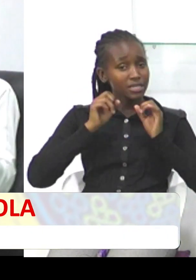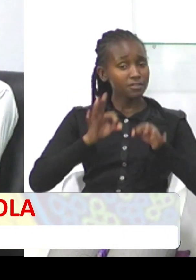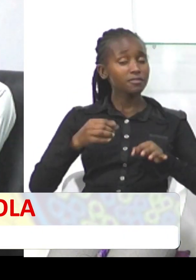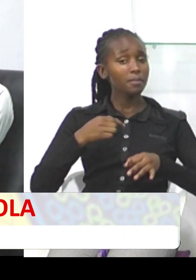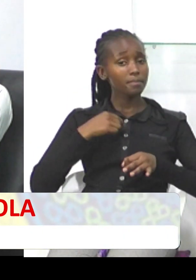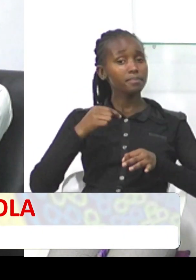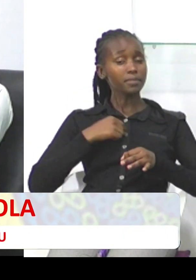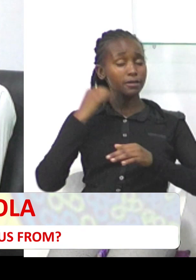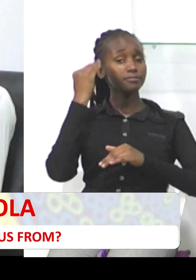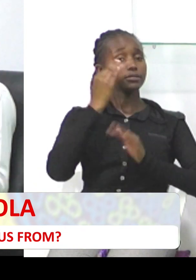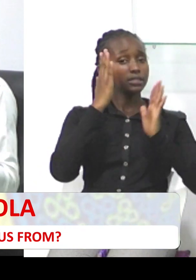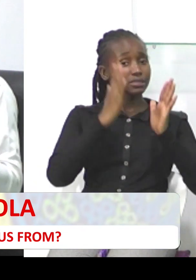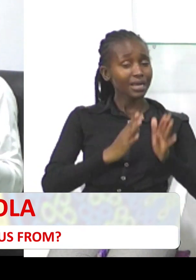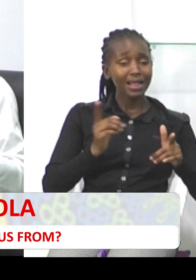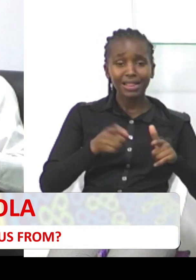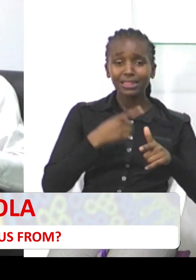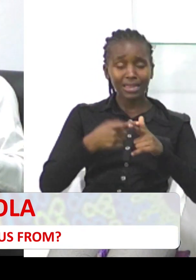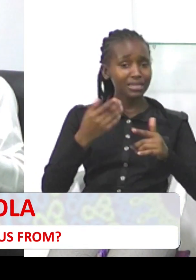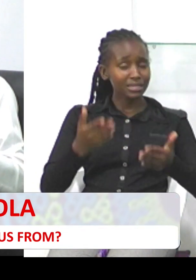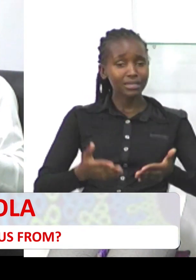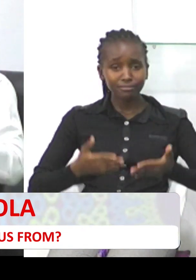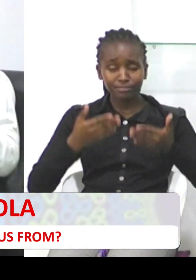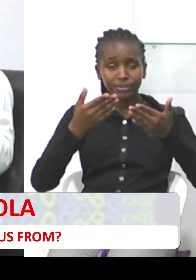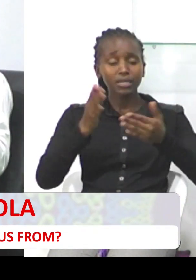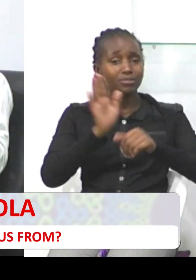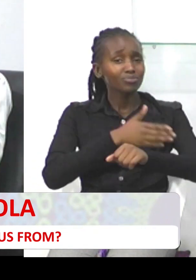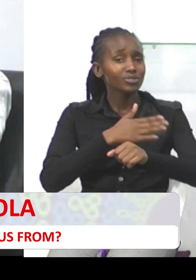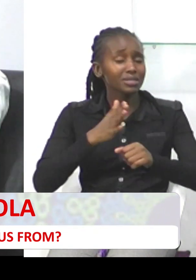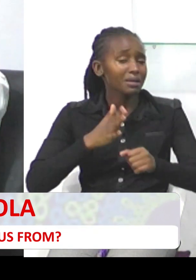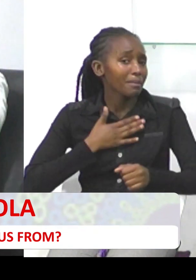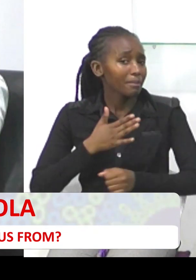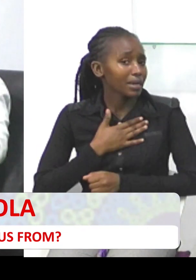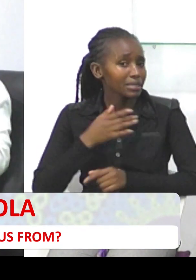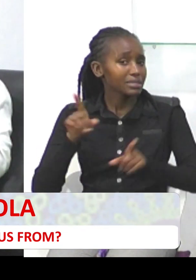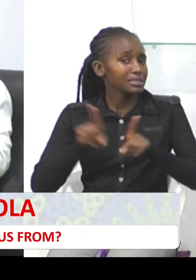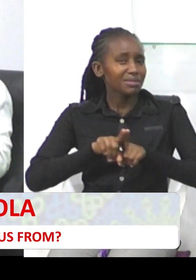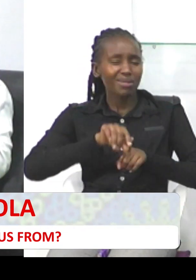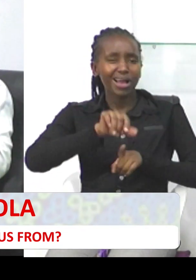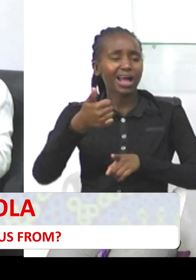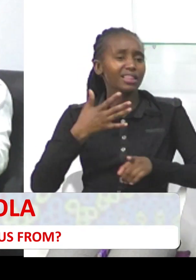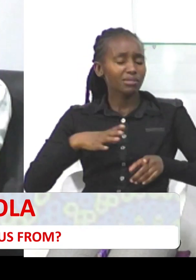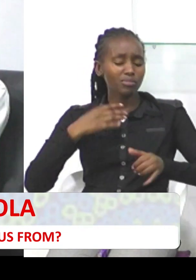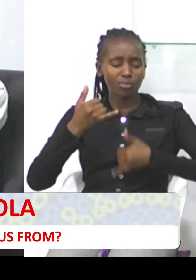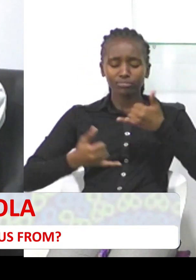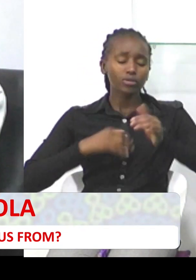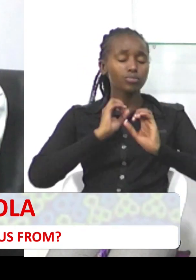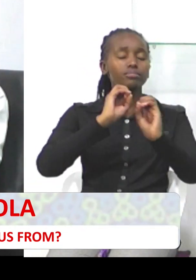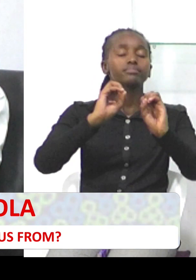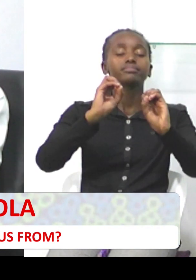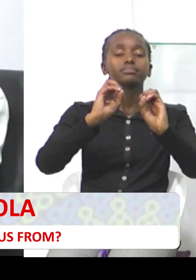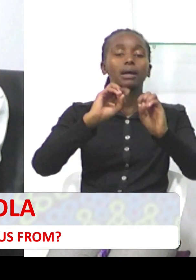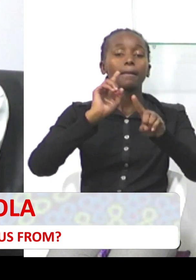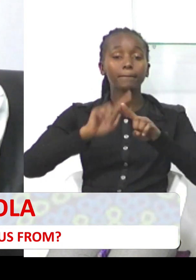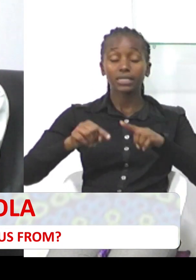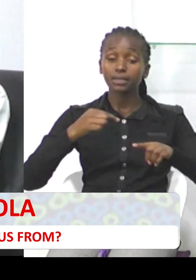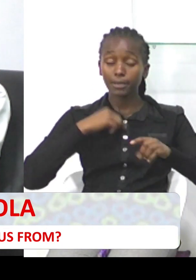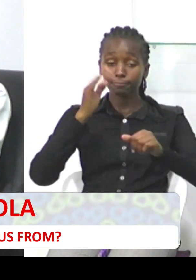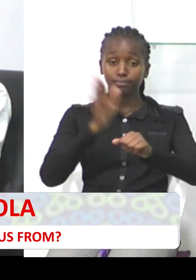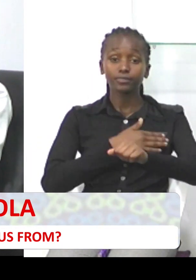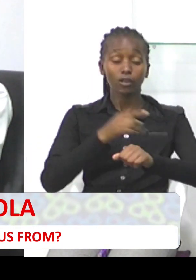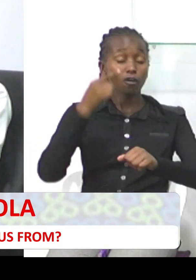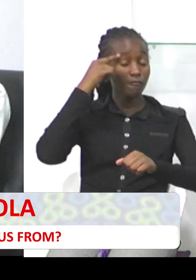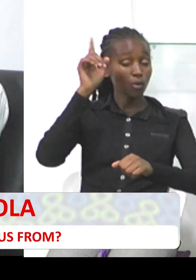not taking my ministry kama in ku entertain. Mm-hmm. I'm doing it for the Lord. That's why